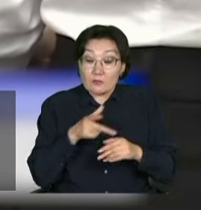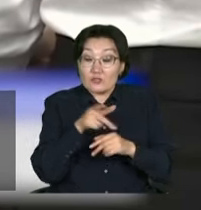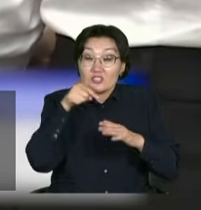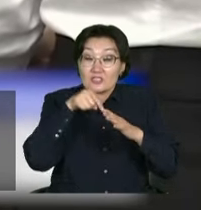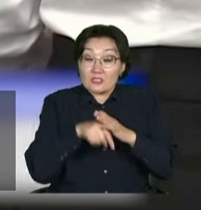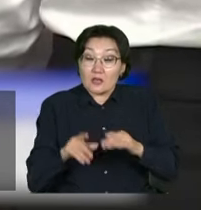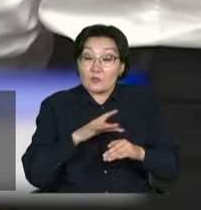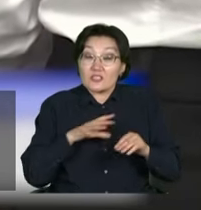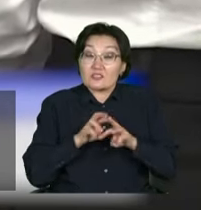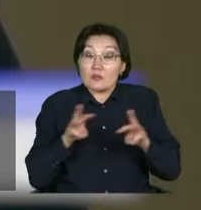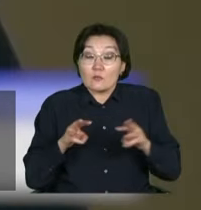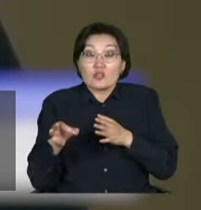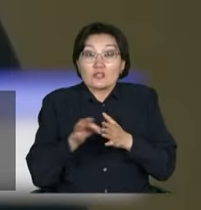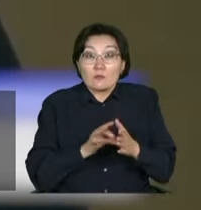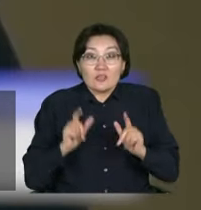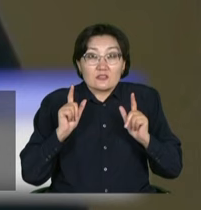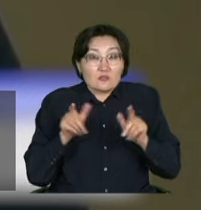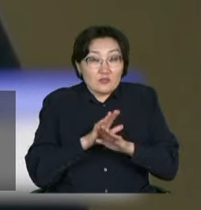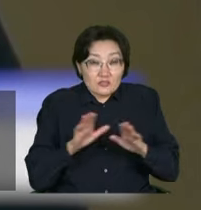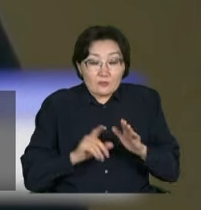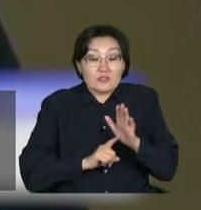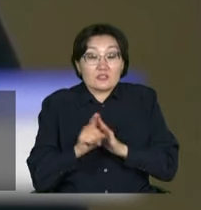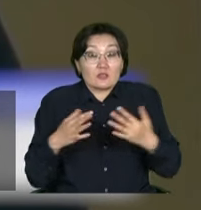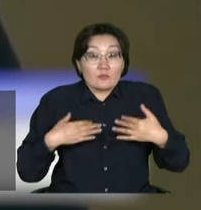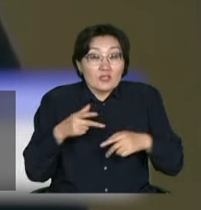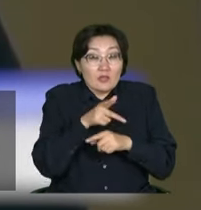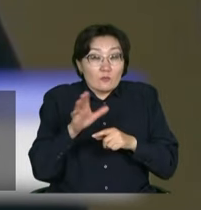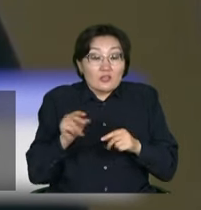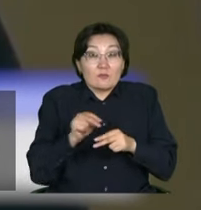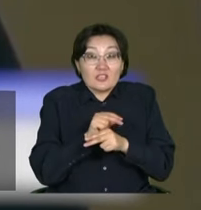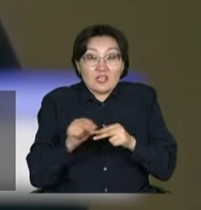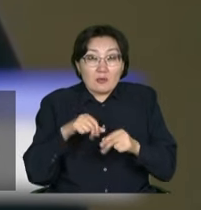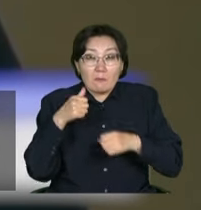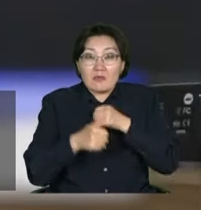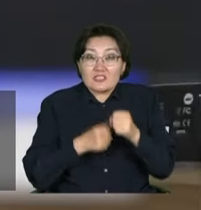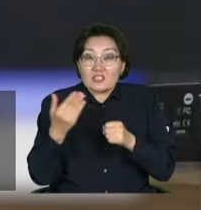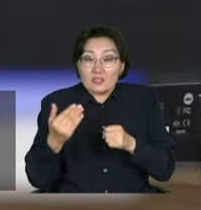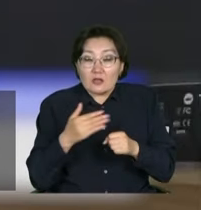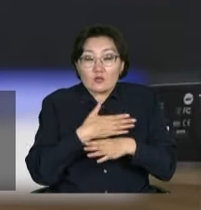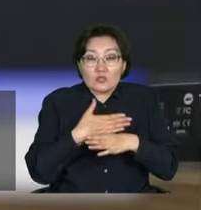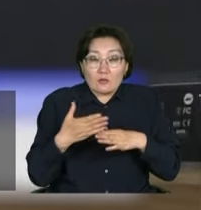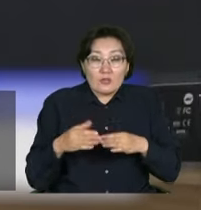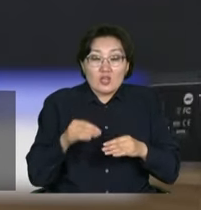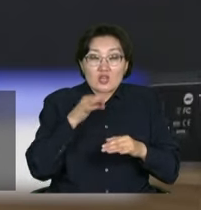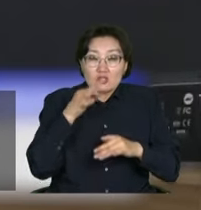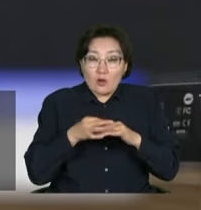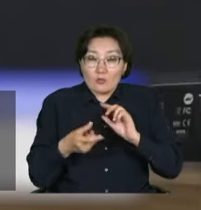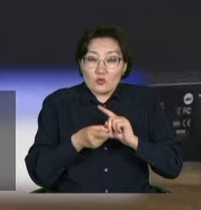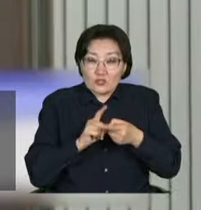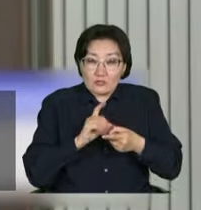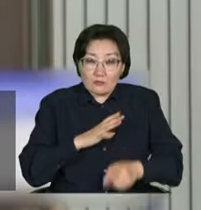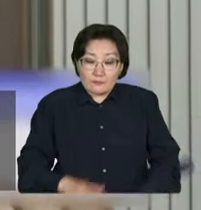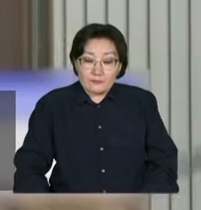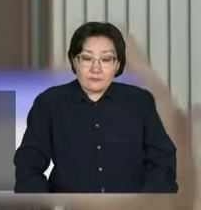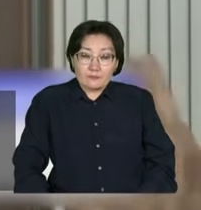жазбаларды экс-министр бірден мойындай қоймады. О баста мен түсірмедім, монтаждалған материал деген ол, артынша жауабын өзгертті. Я